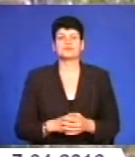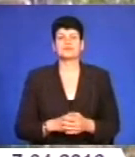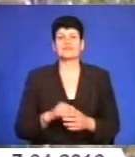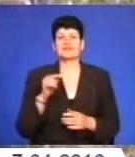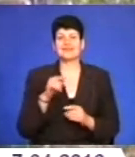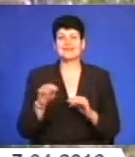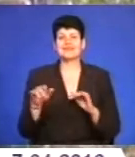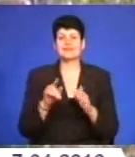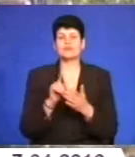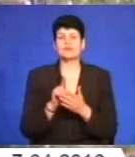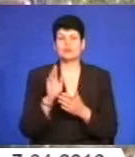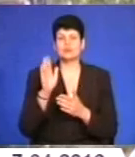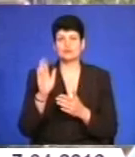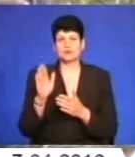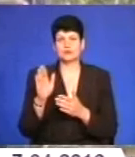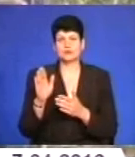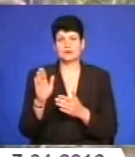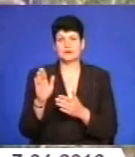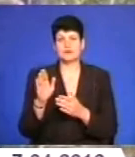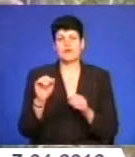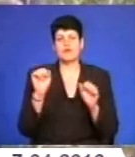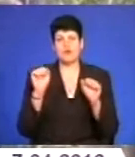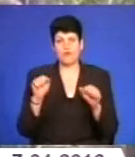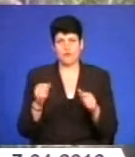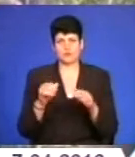Такі дії повинні відбуватися, звичайно, в правовому полі.